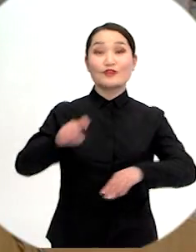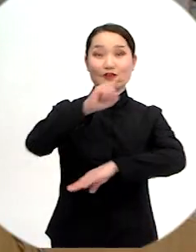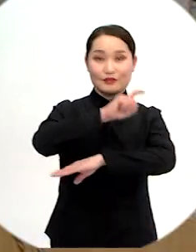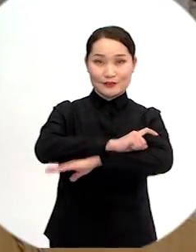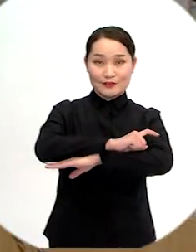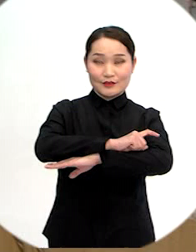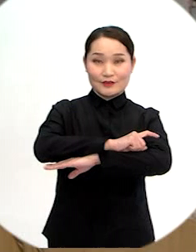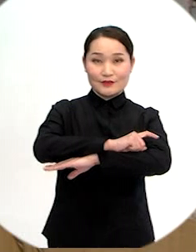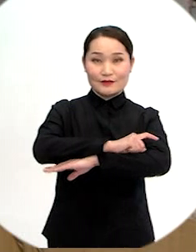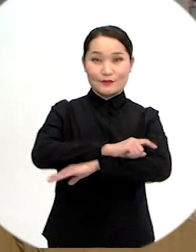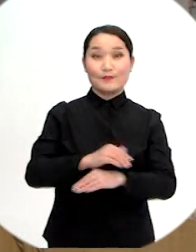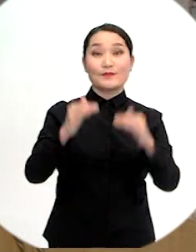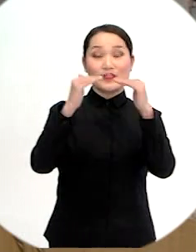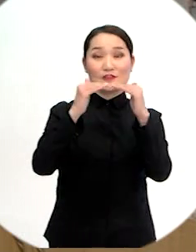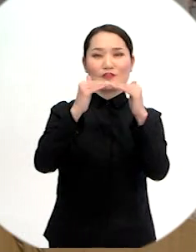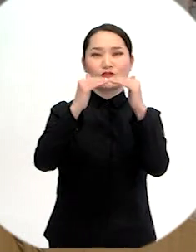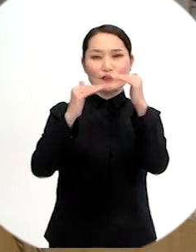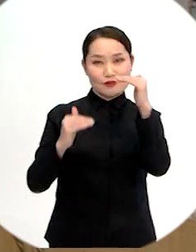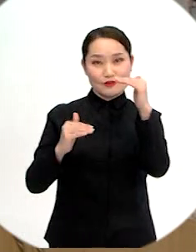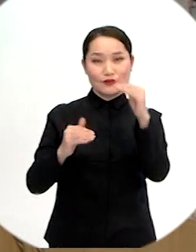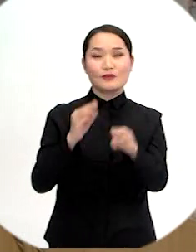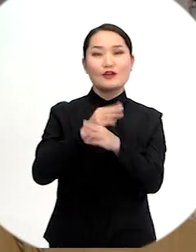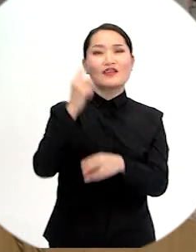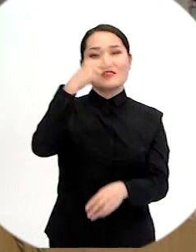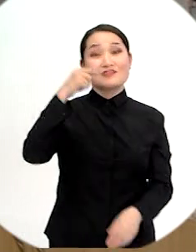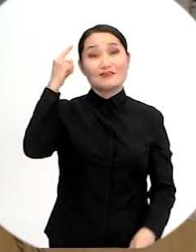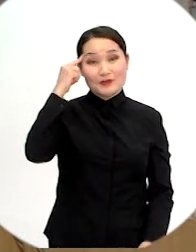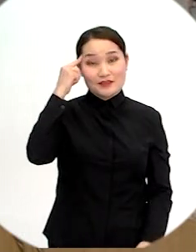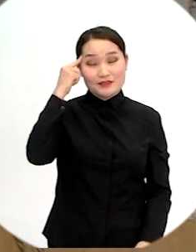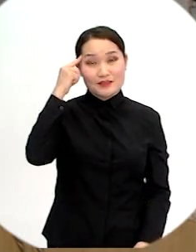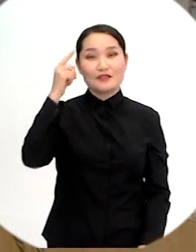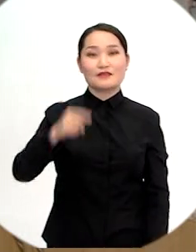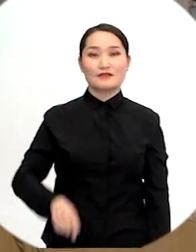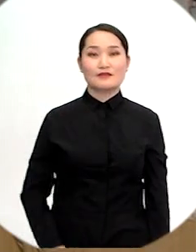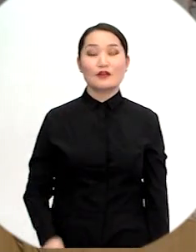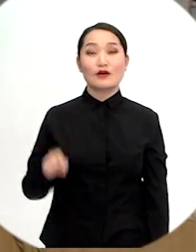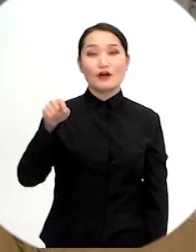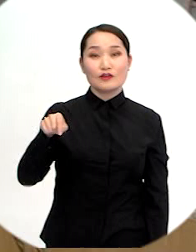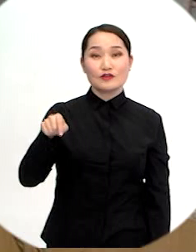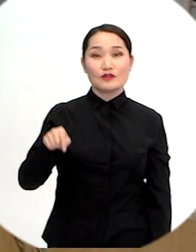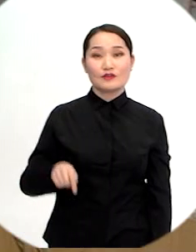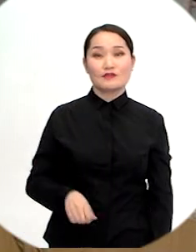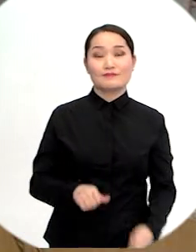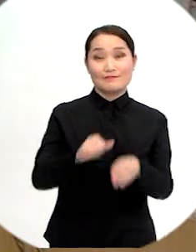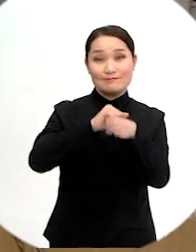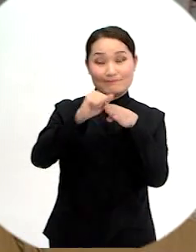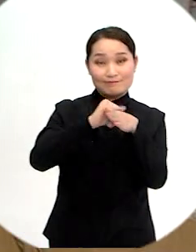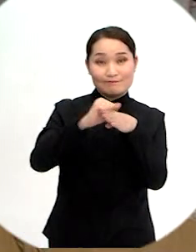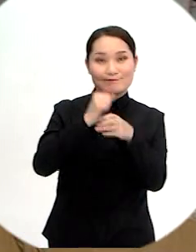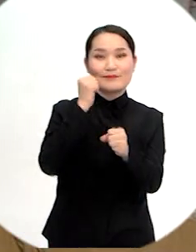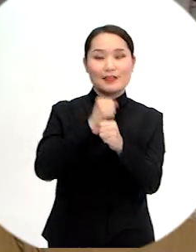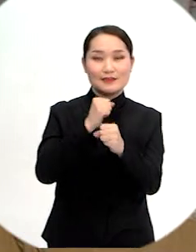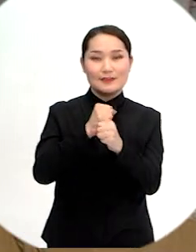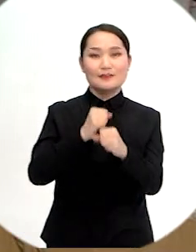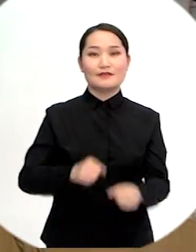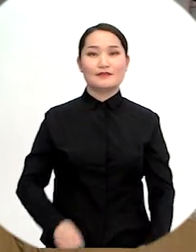Өнөөдрийн хичээлээр бид тэгш сондгой тоог хэрхэн таних талаар мэдэж авлаа. Одоо тэгвэл бяцхан даалгавар